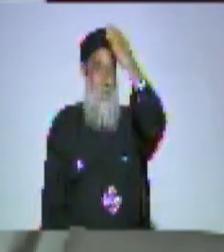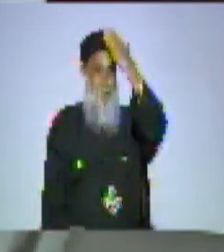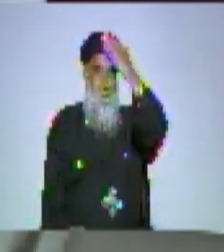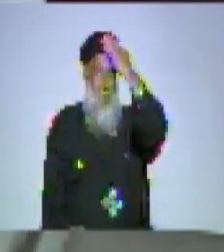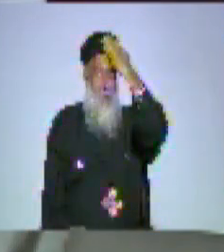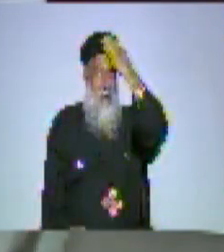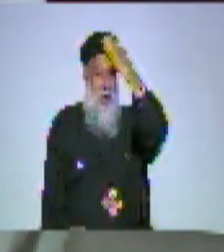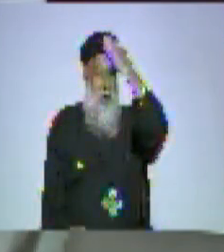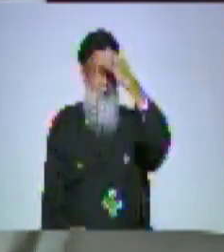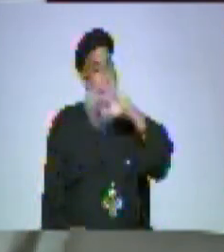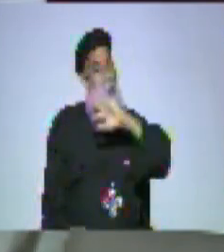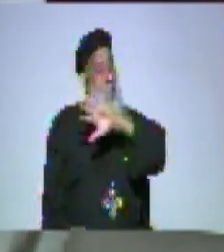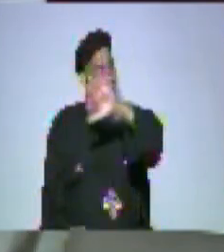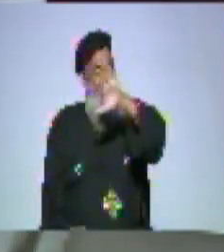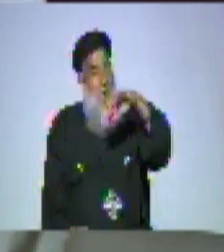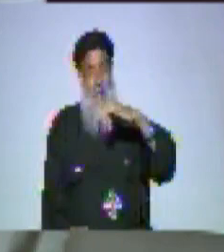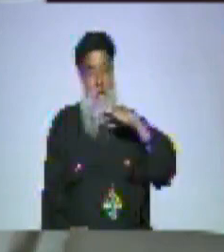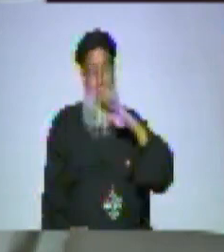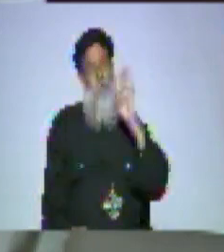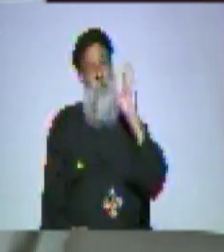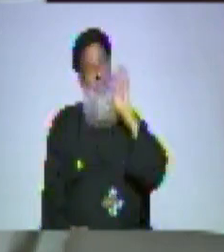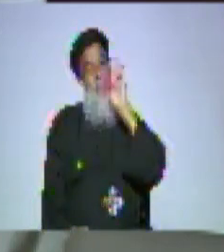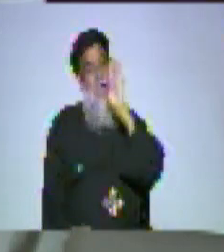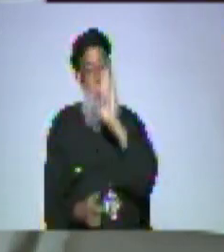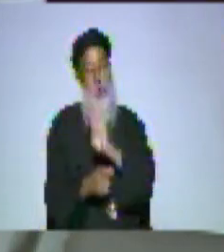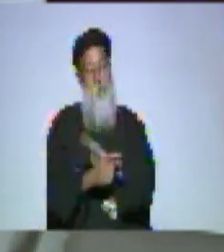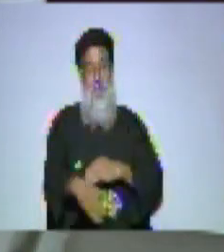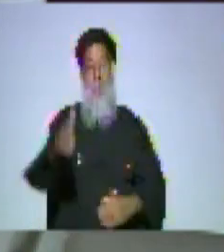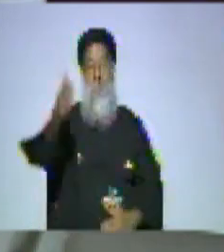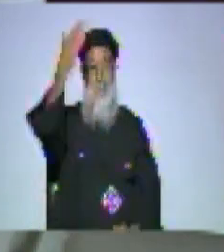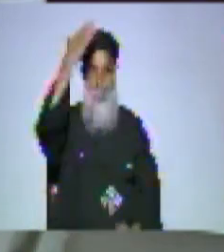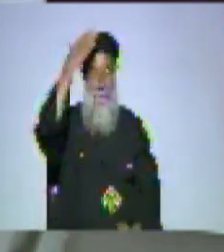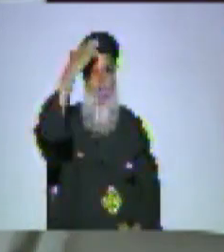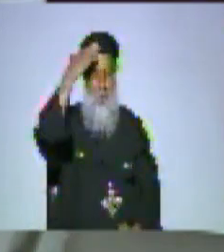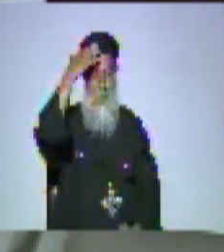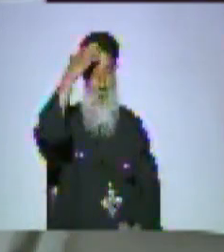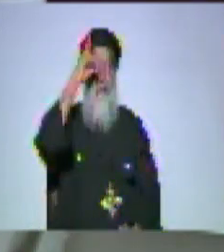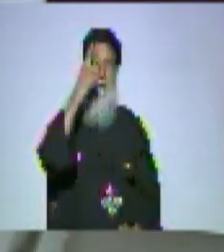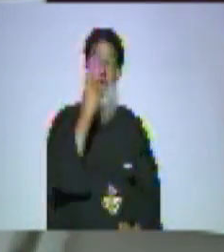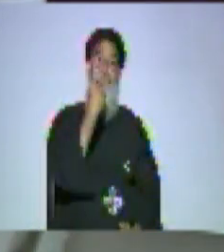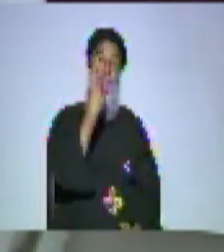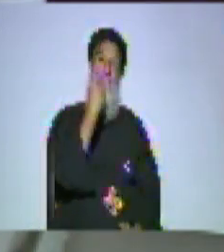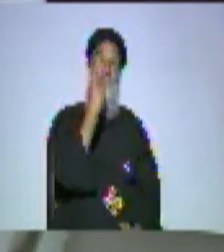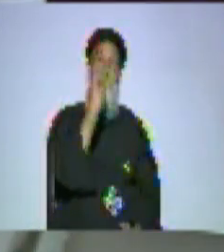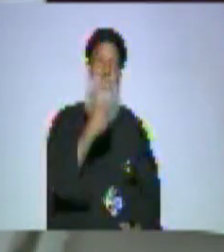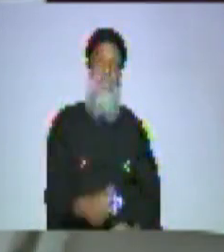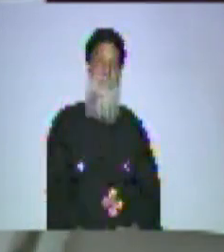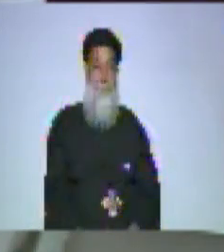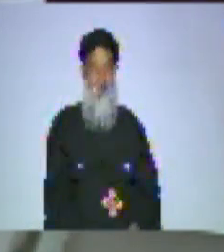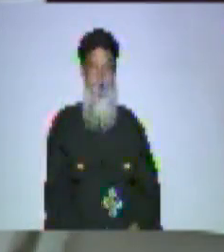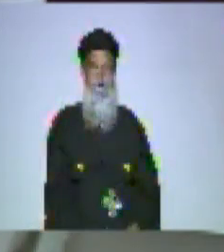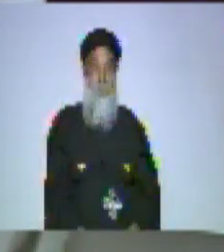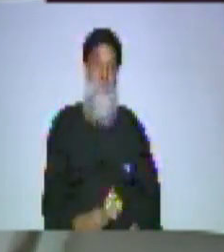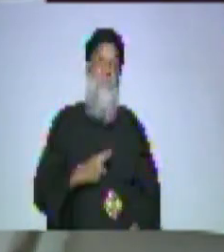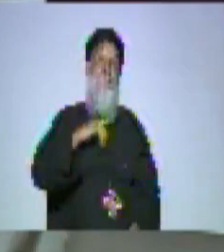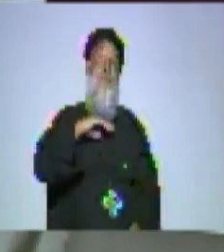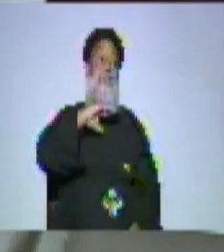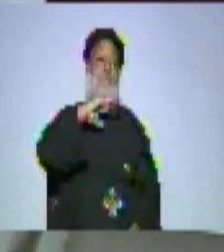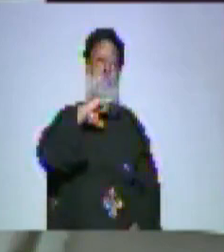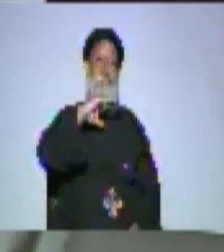والقهويه والمياه وكل ده طبيعه كلها عايزه البركه لكي تكفي